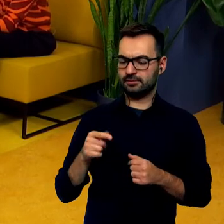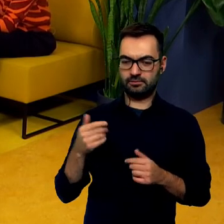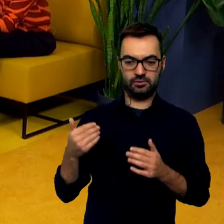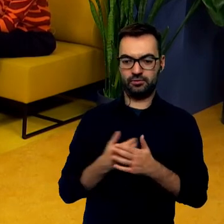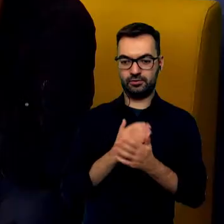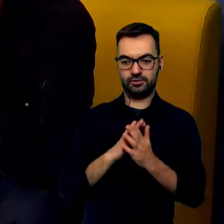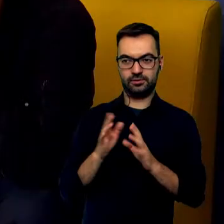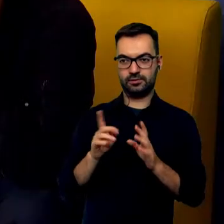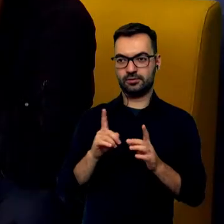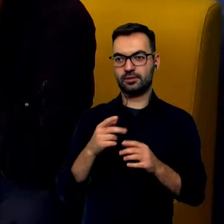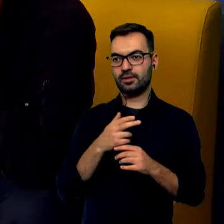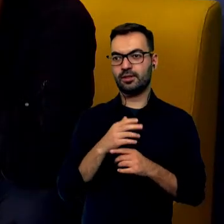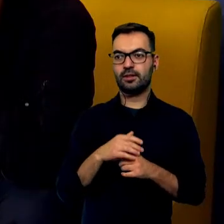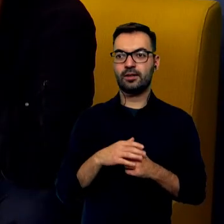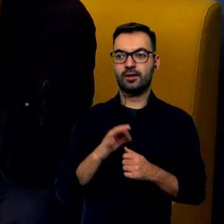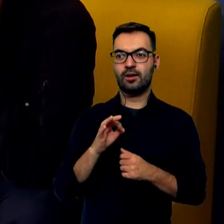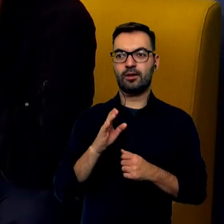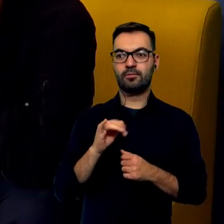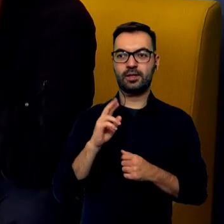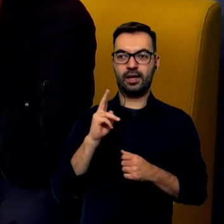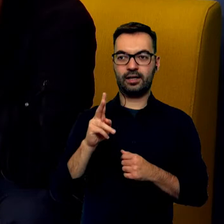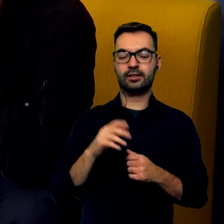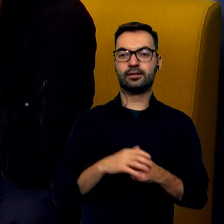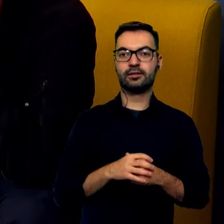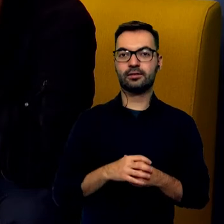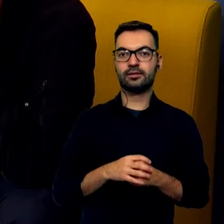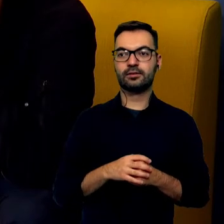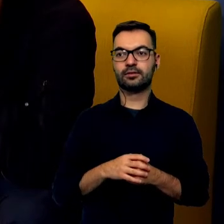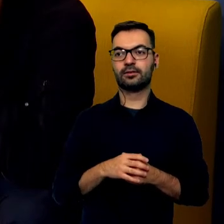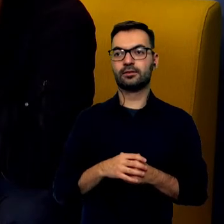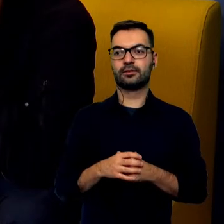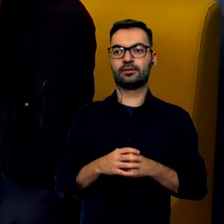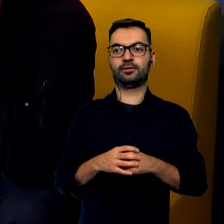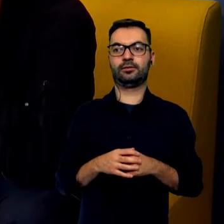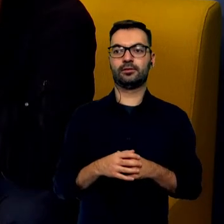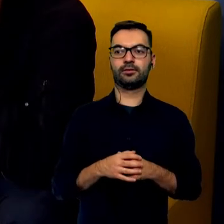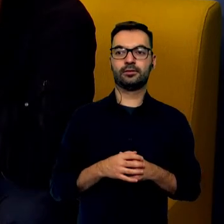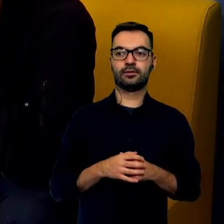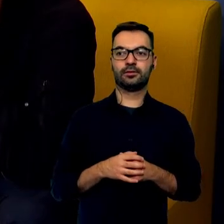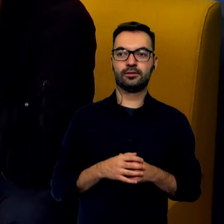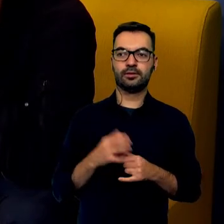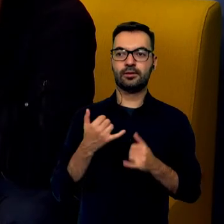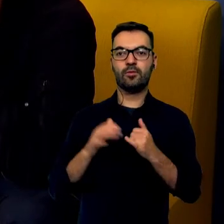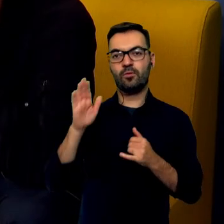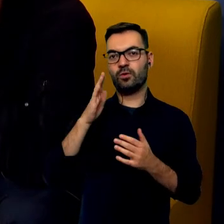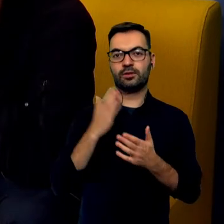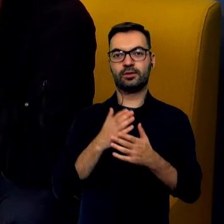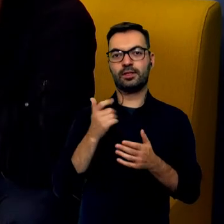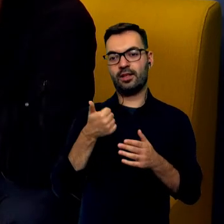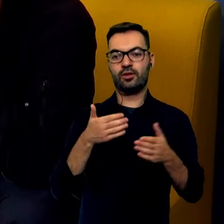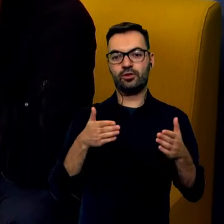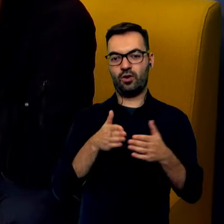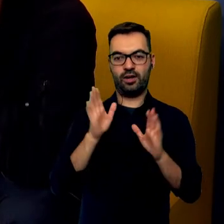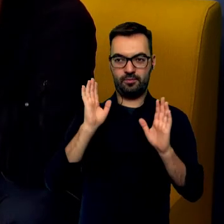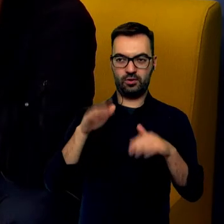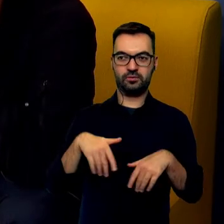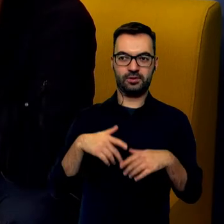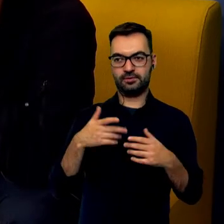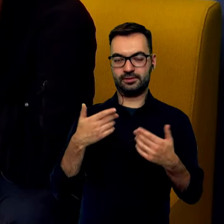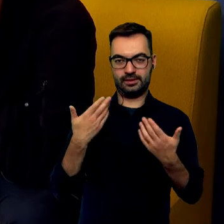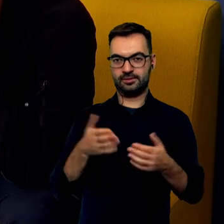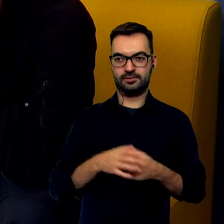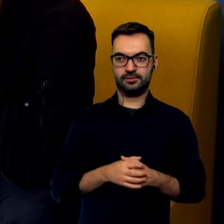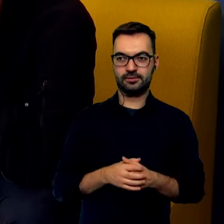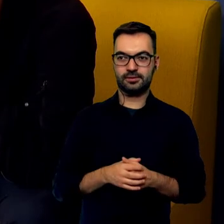w nowej książce Obirka Babilon, że jakiż to by był nasz Bóg, gdyby tylko jedna ścieżka do Niego prowadziła. Tak. Nie?